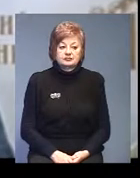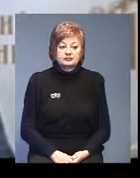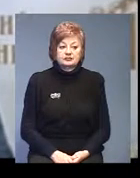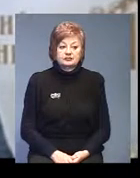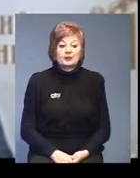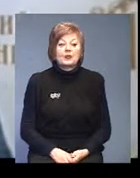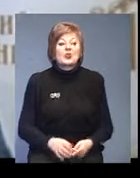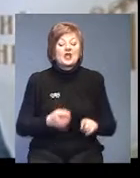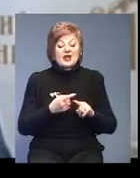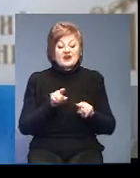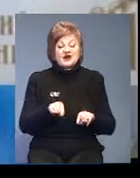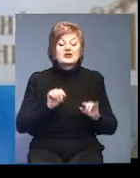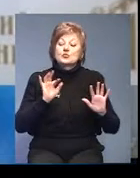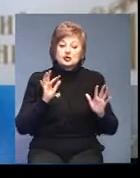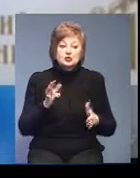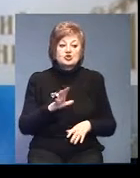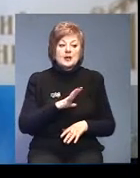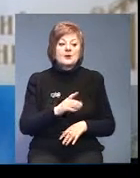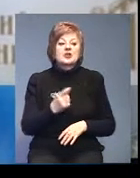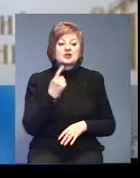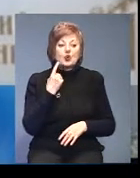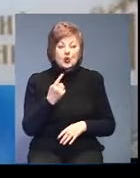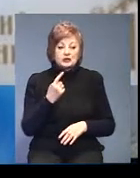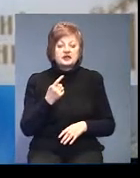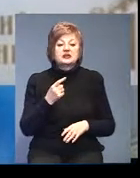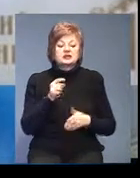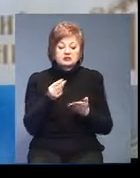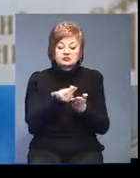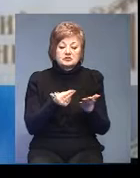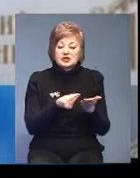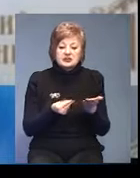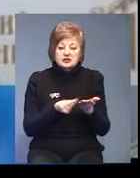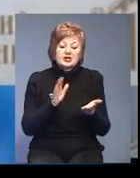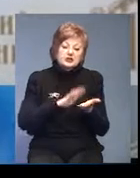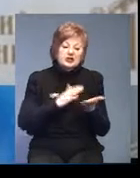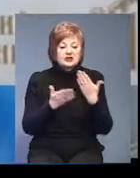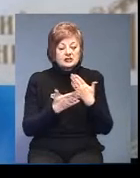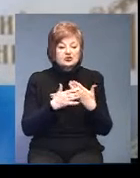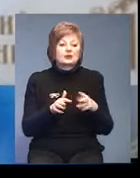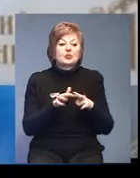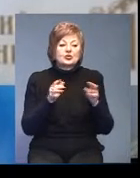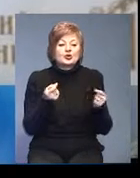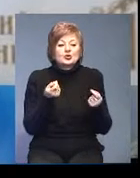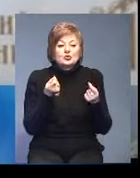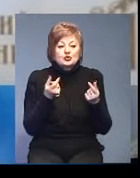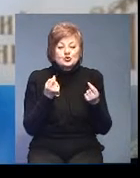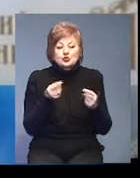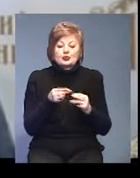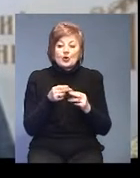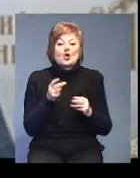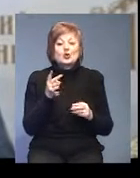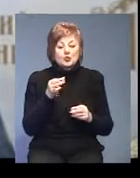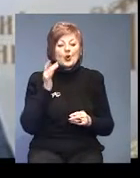В цьому випадку це був один ескіз аверсу, один ескіз реверсу. В тій чи іншій мірі вони потім трошки видозмінювалися, але